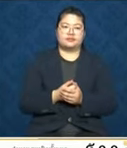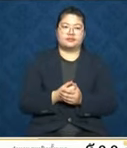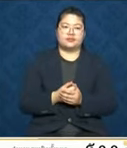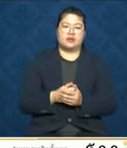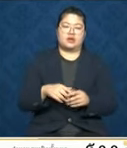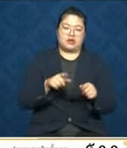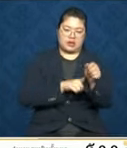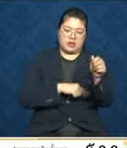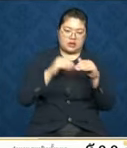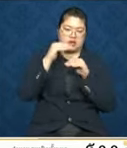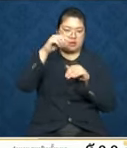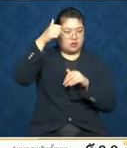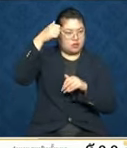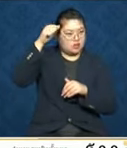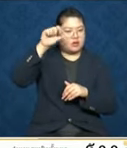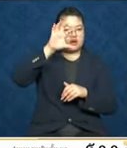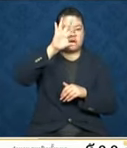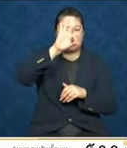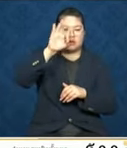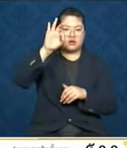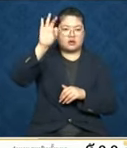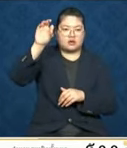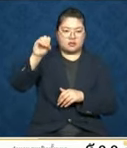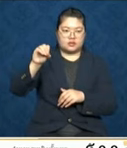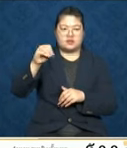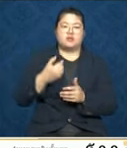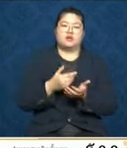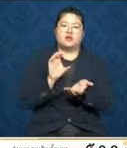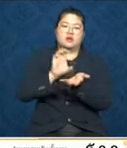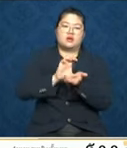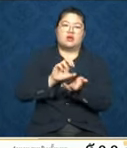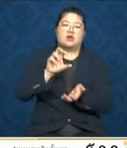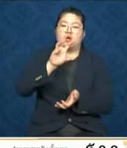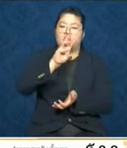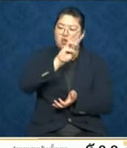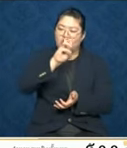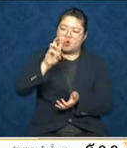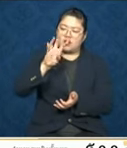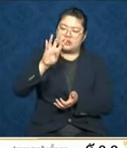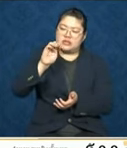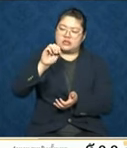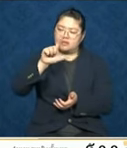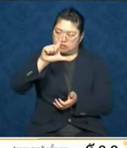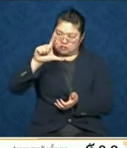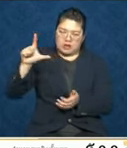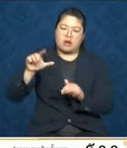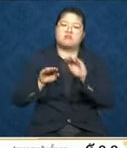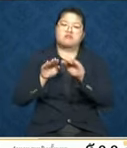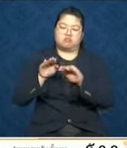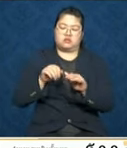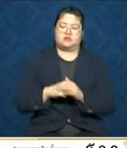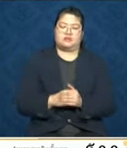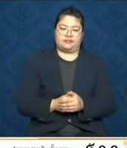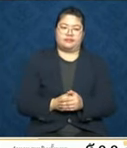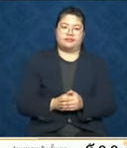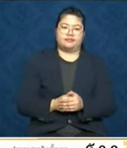990วันนะครับงบประมาณทั้งหมด600เกือบ640ล้านบาทขาดแสนกว่าบาทนะครับท่านประธานปรากฏว่